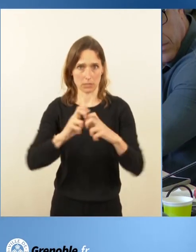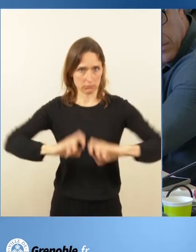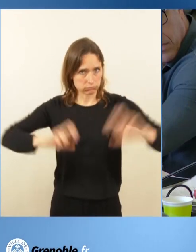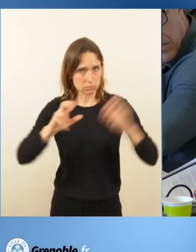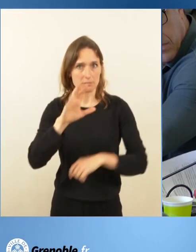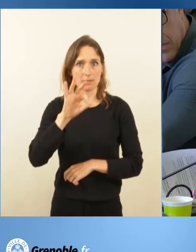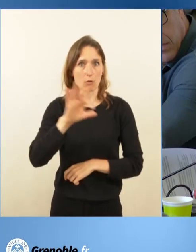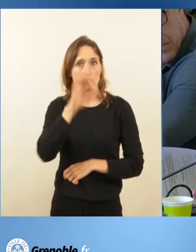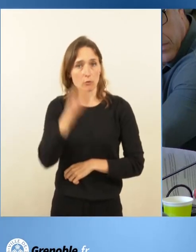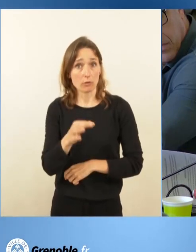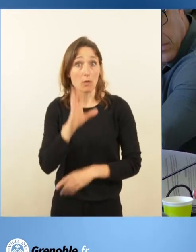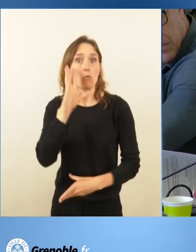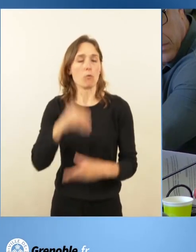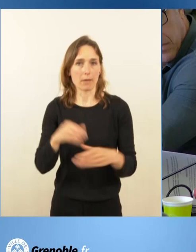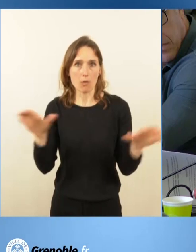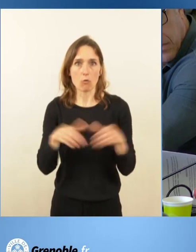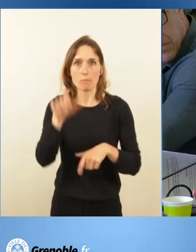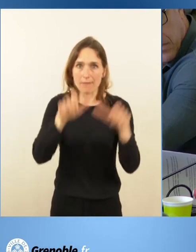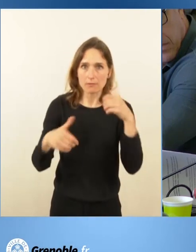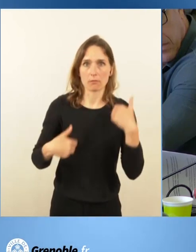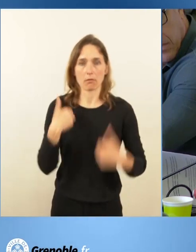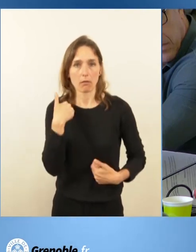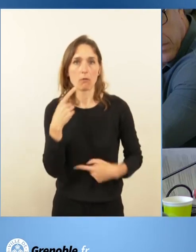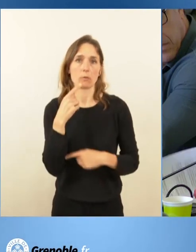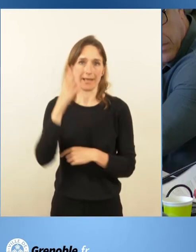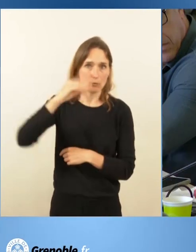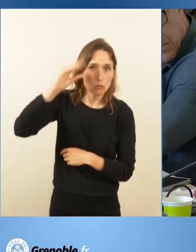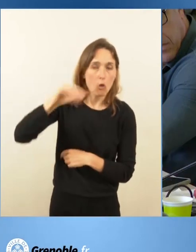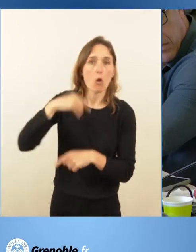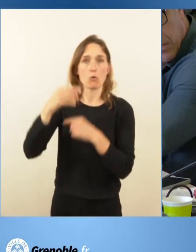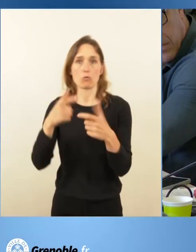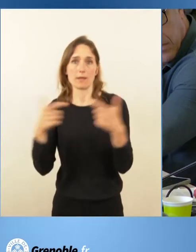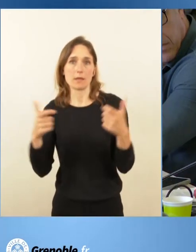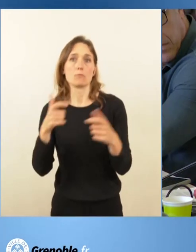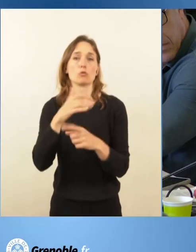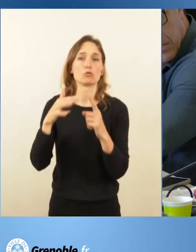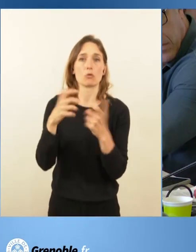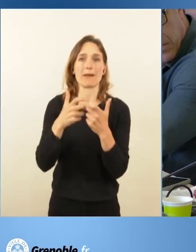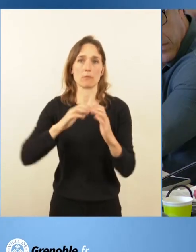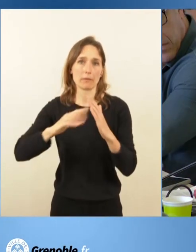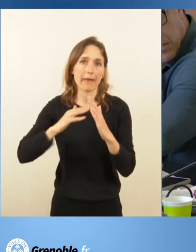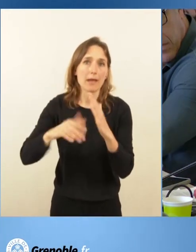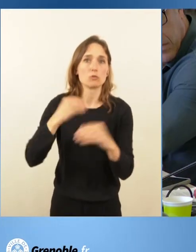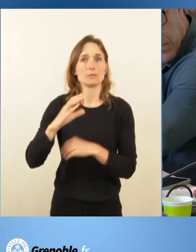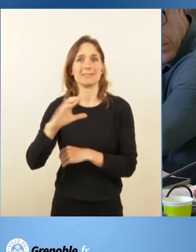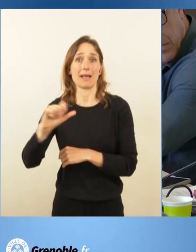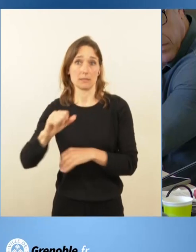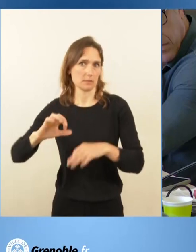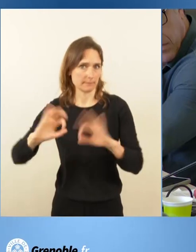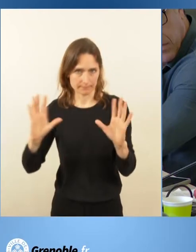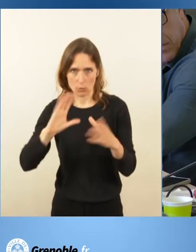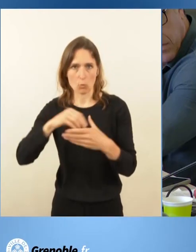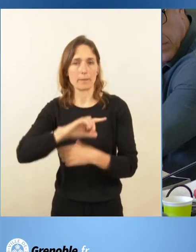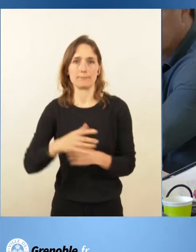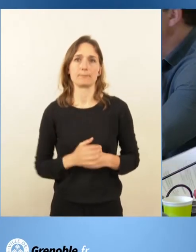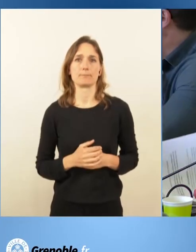pour les groupes de personnes handicapées les étudiants les équipements sociaux et les crèches hors CCAS ensuite les animations hors temps scolaire qui étaient